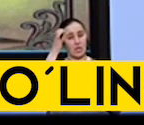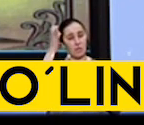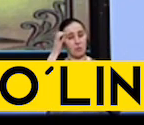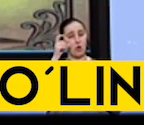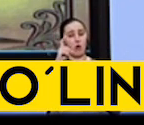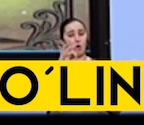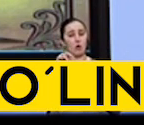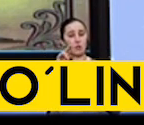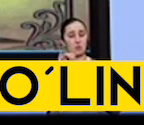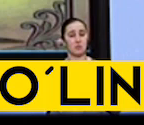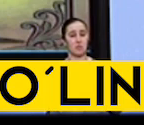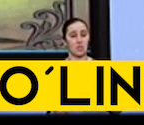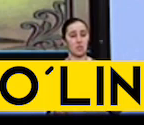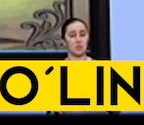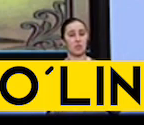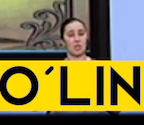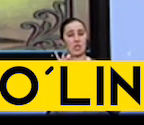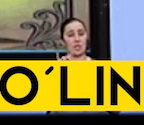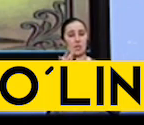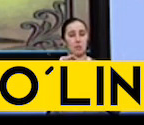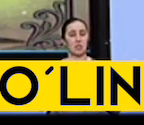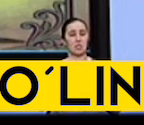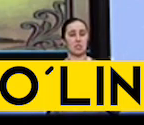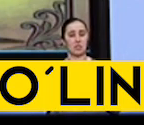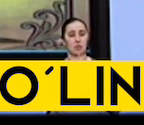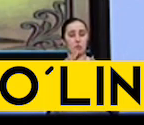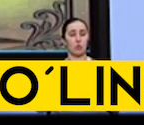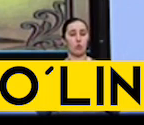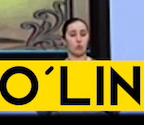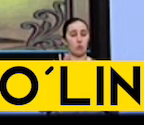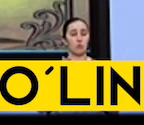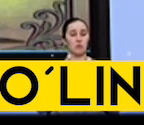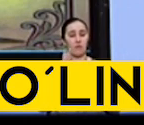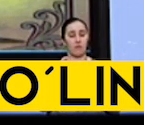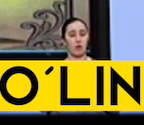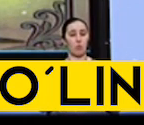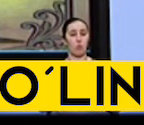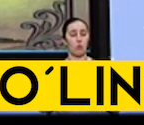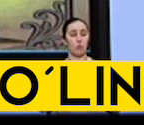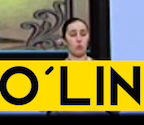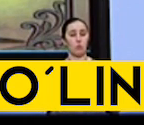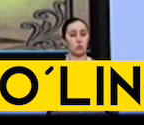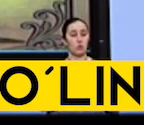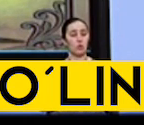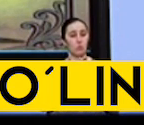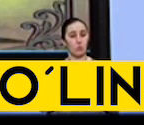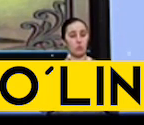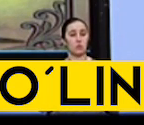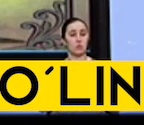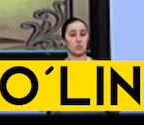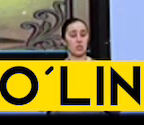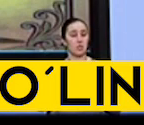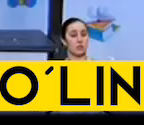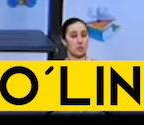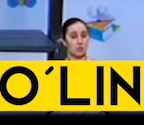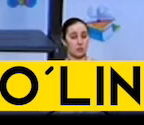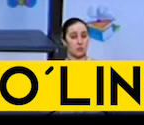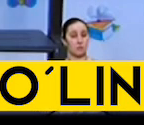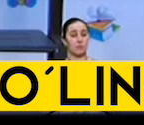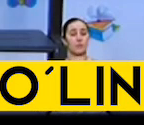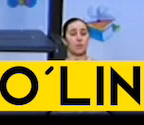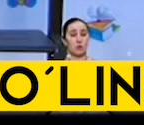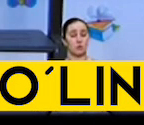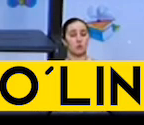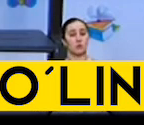ilmiy xodim, direktorning ilmiy ishlar bo'yicha o'rinbosari va bo'lim mudiri bo'lib ishlaganlar.